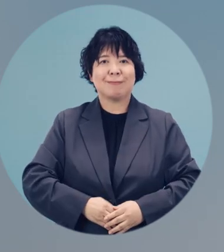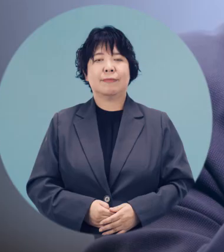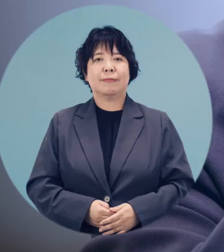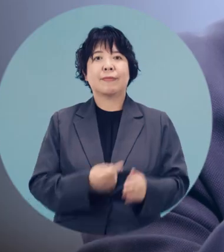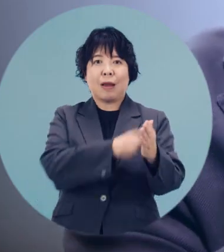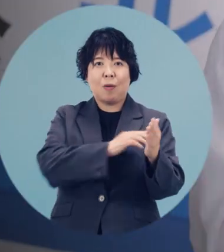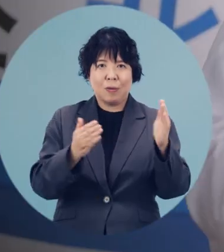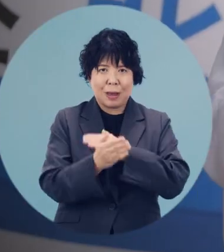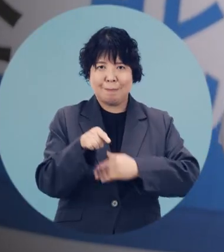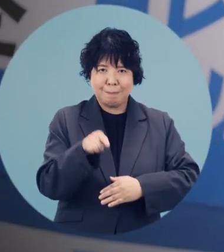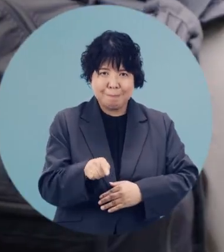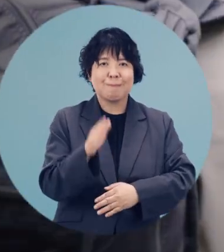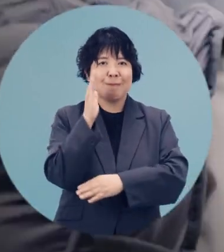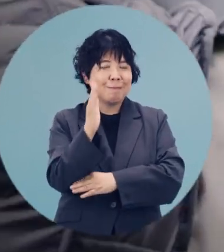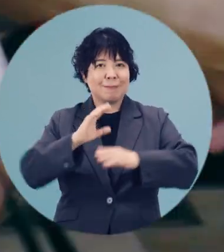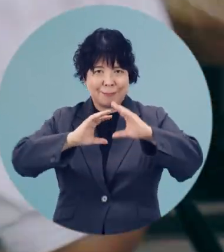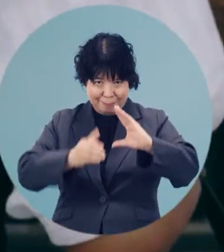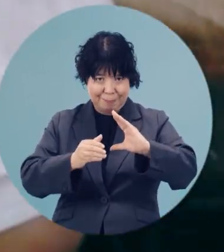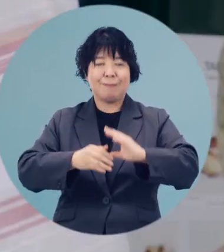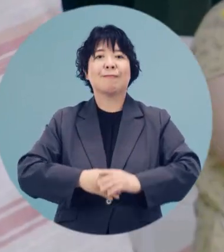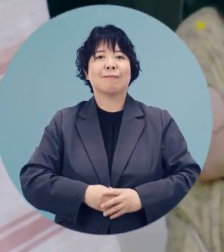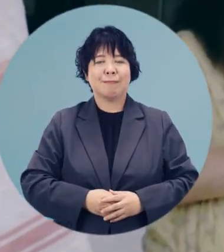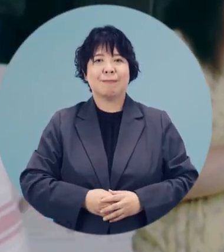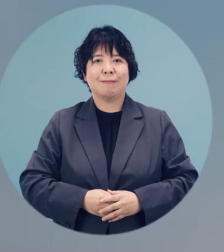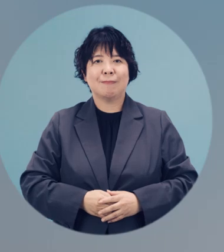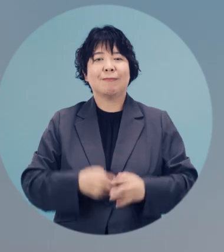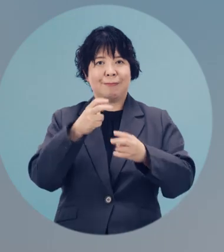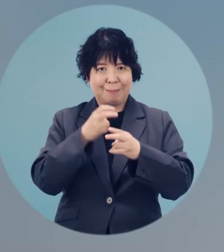ます。政権交代こそ最大の政治改革。